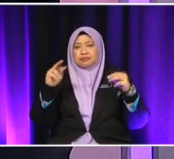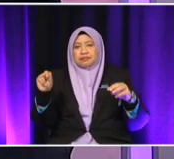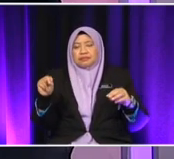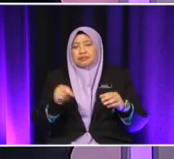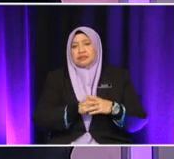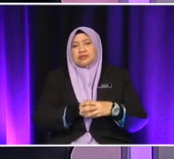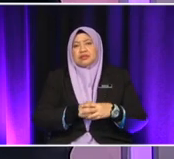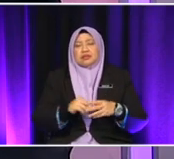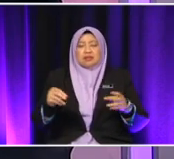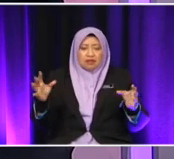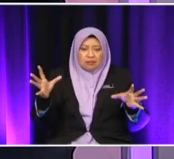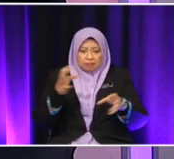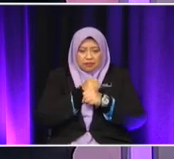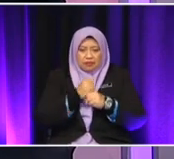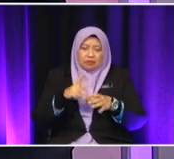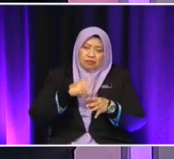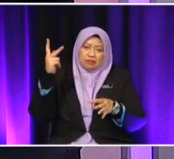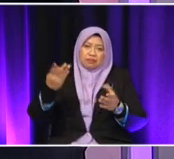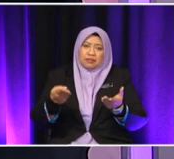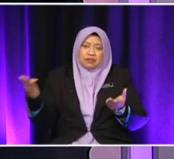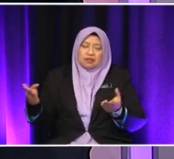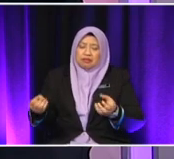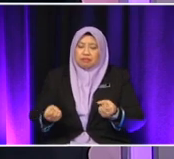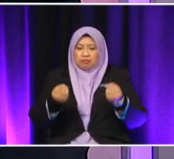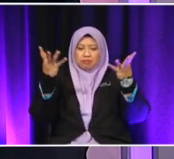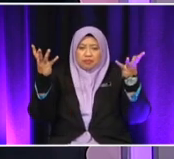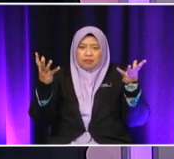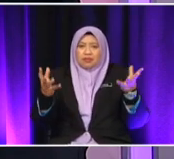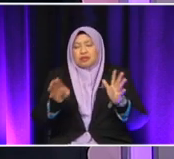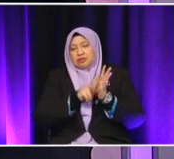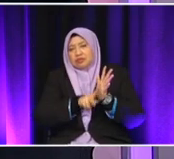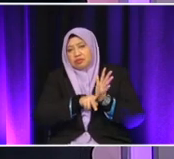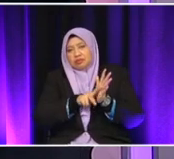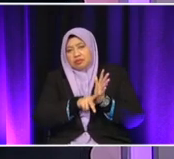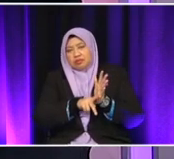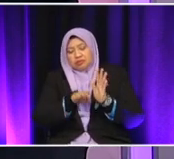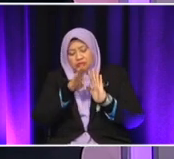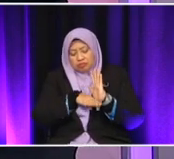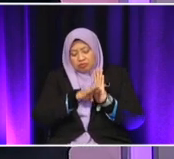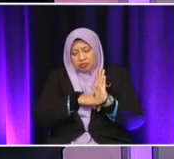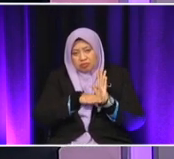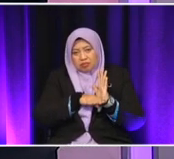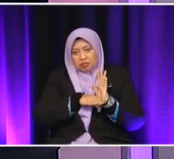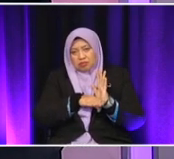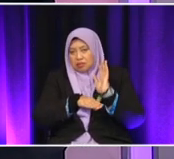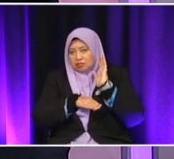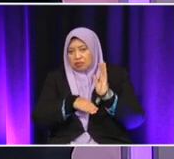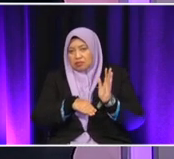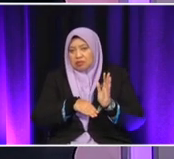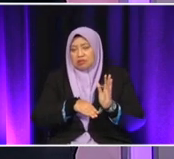jumlah yang banyak sebab apa pengeluaran tadi semakin kurang disebabkan oleh jumlah subsidi yang diberi oleh